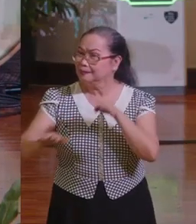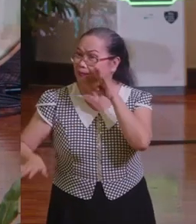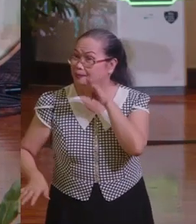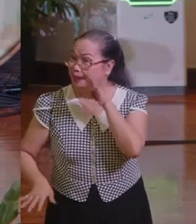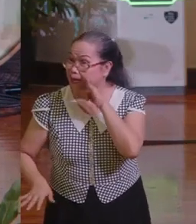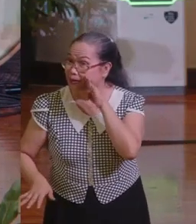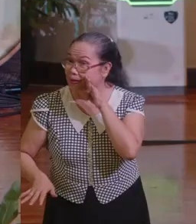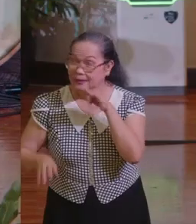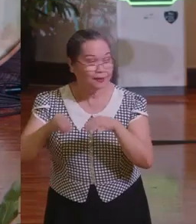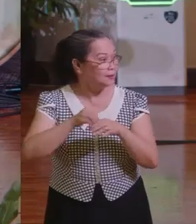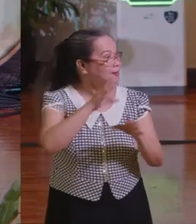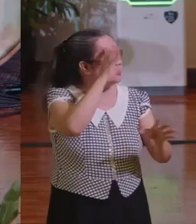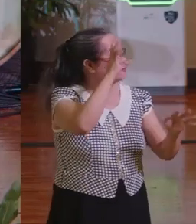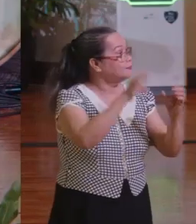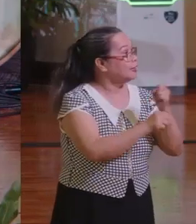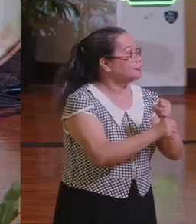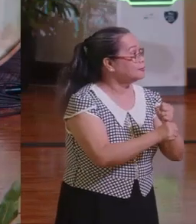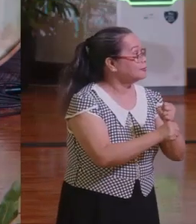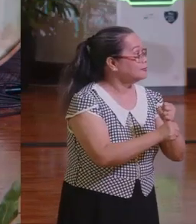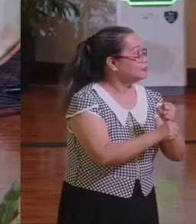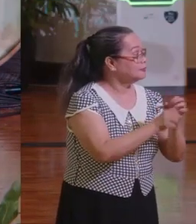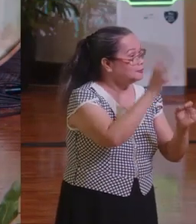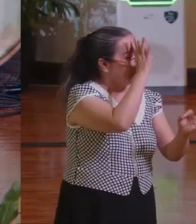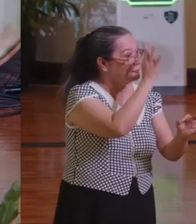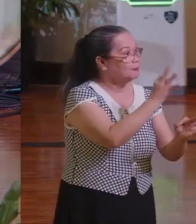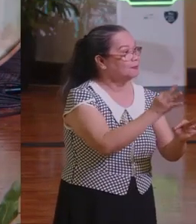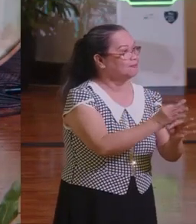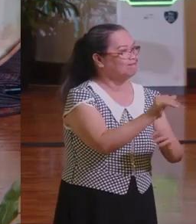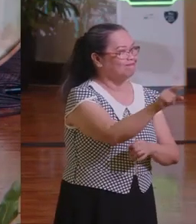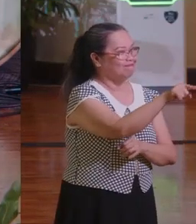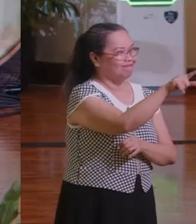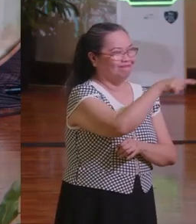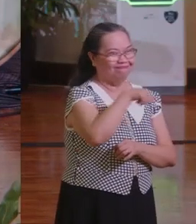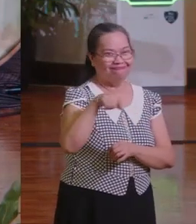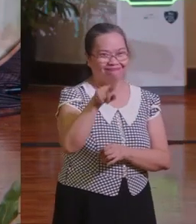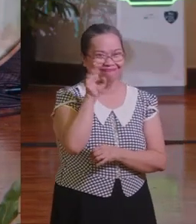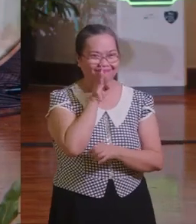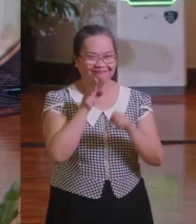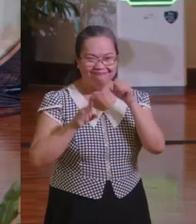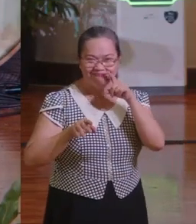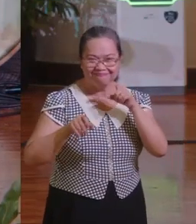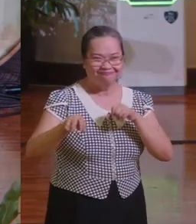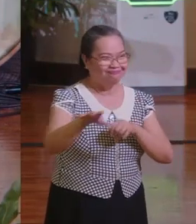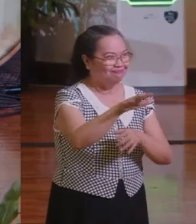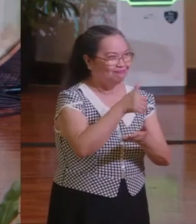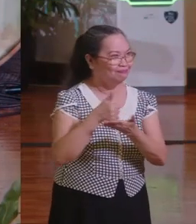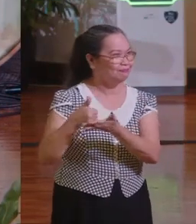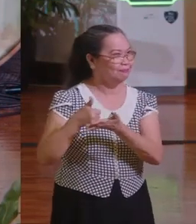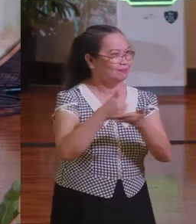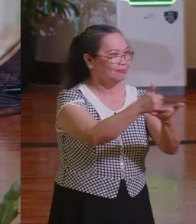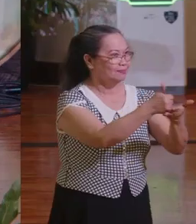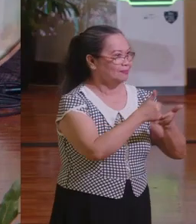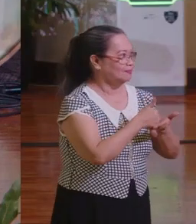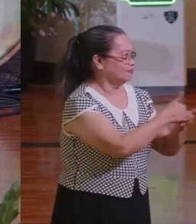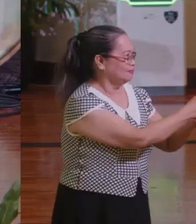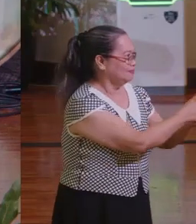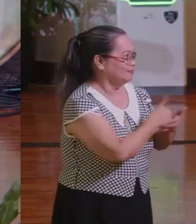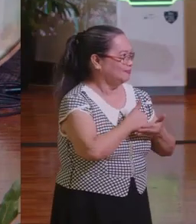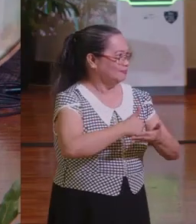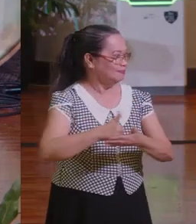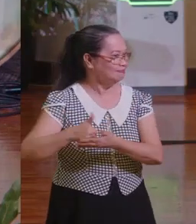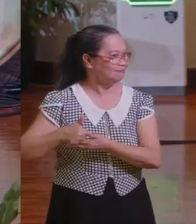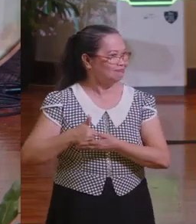sa pananampalataya. At bilang mga magkakapatid, dapat tayo ay nagtutulungan, nagbabahaginan,